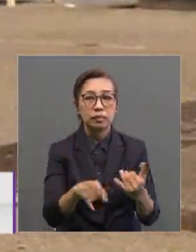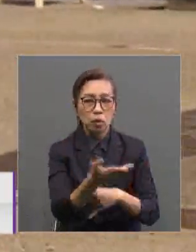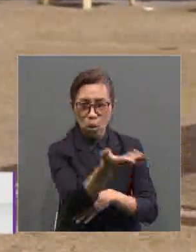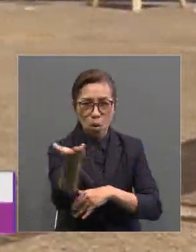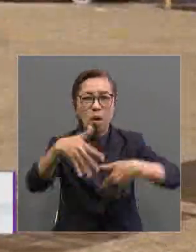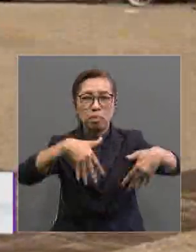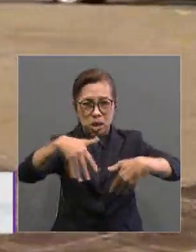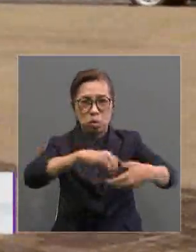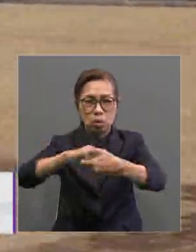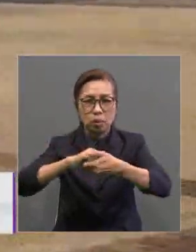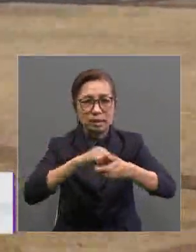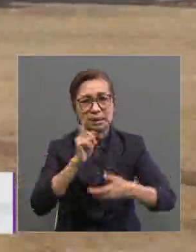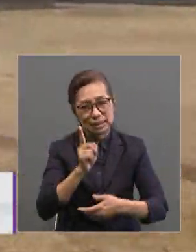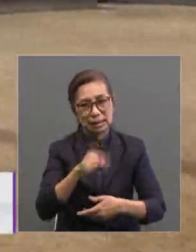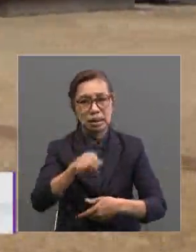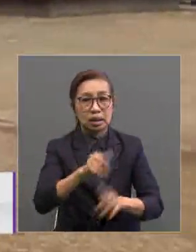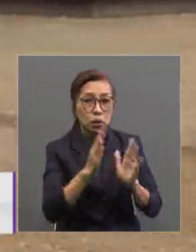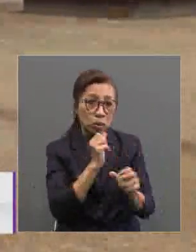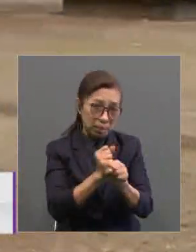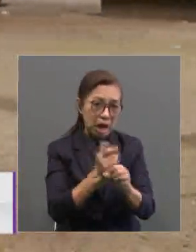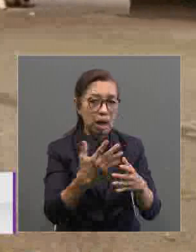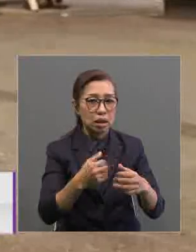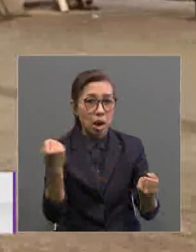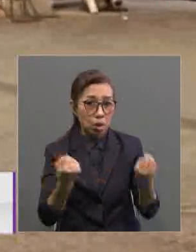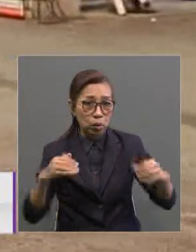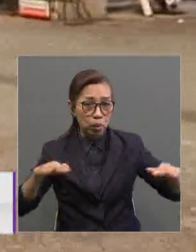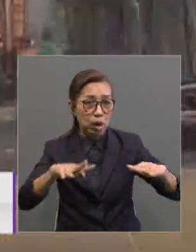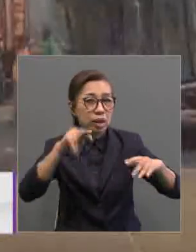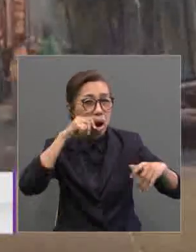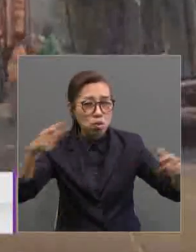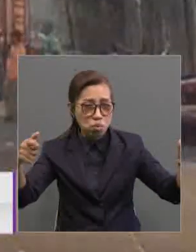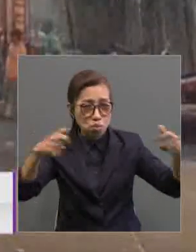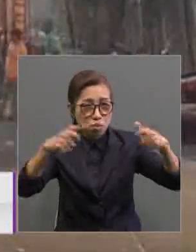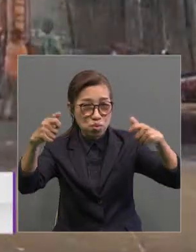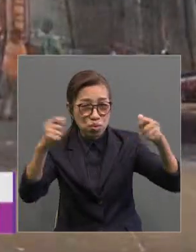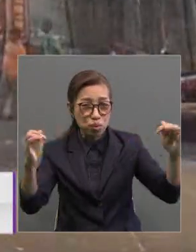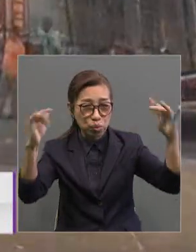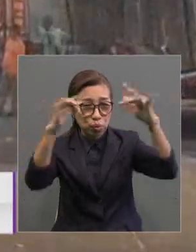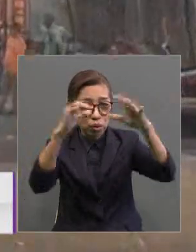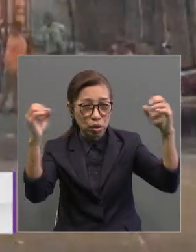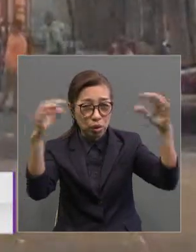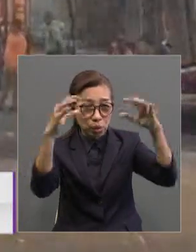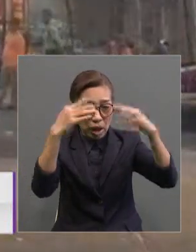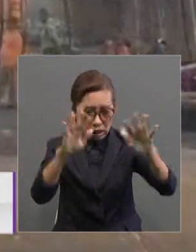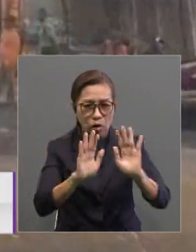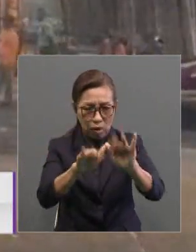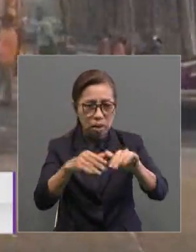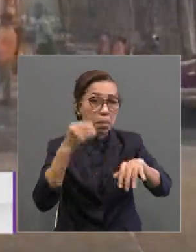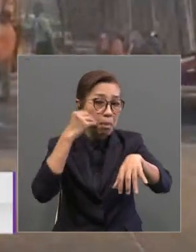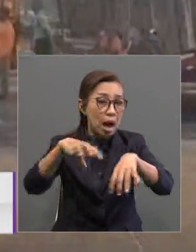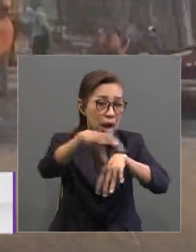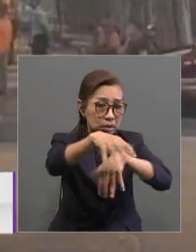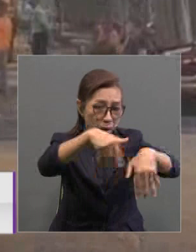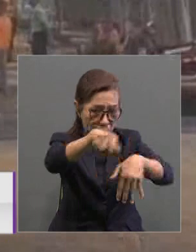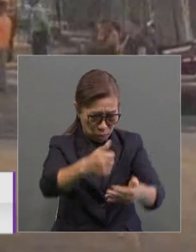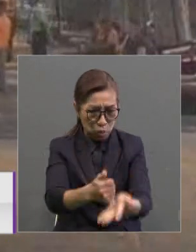ก็ขอความร่วมมือประชาชนขึ้นลำพังเฉพาะที่เจ้าหน้าที่เอารถดับเพลิงมาเนี่ยมันก็ได้ส่วนหนึ่งแต่ถ้าประชาชนมาช่วยๆกันช่วยกันฉีดพ่นละอองน้ำหรือว่า